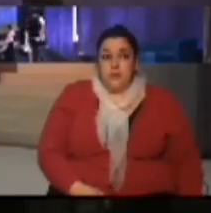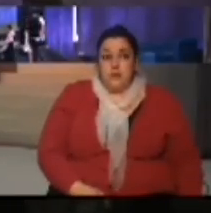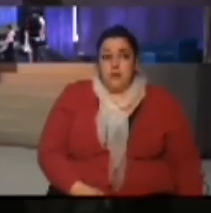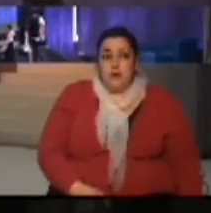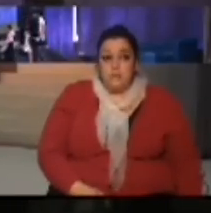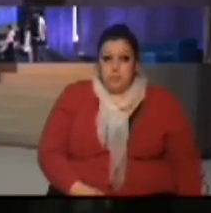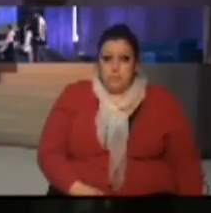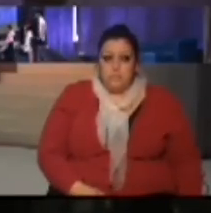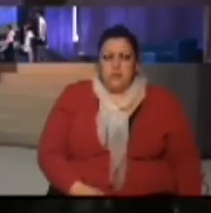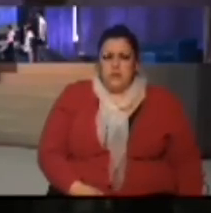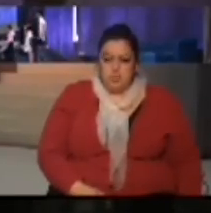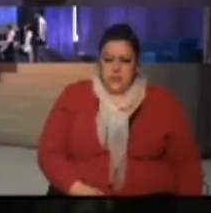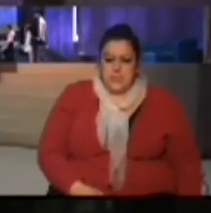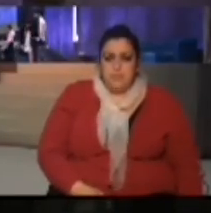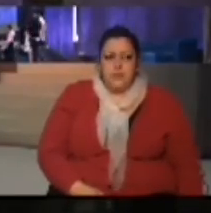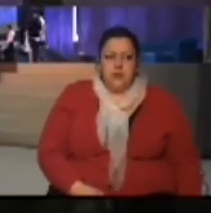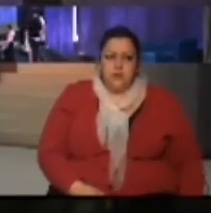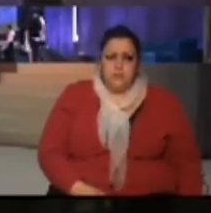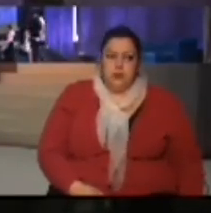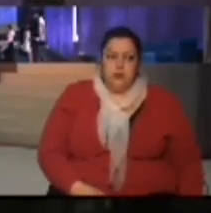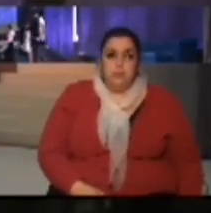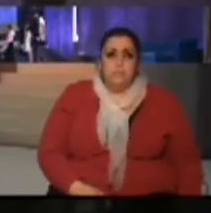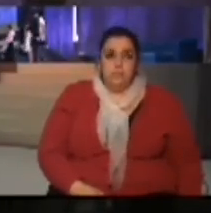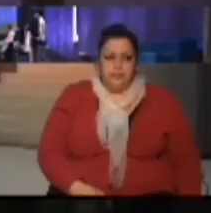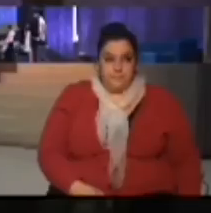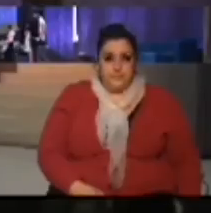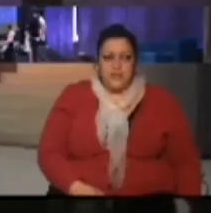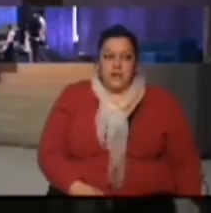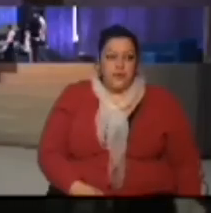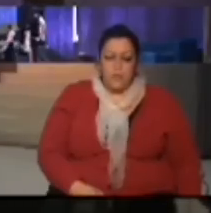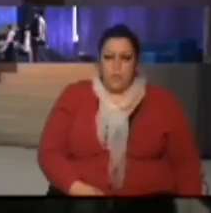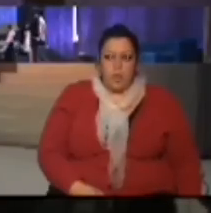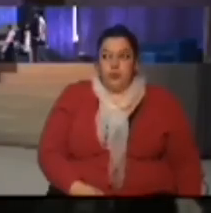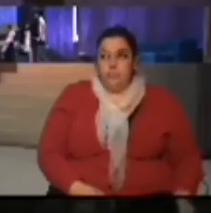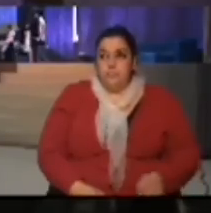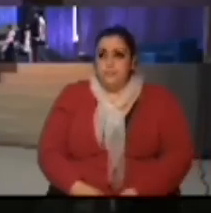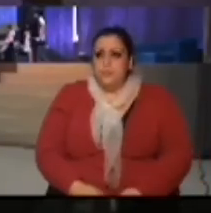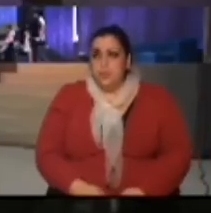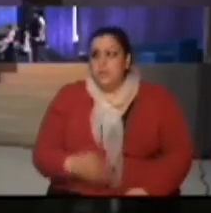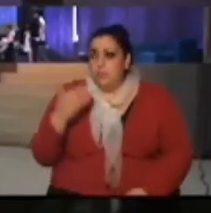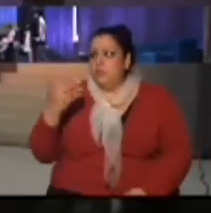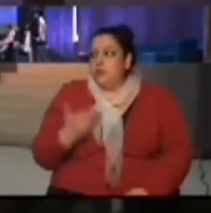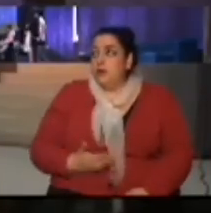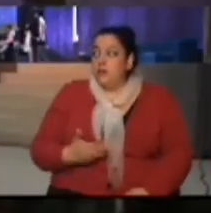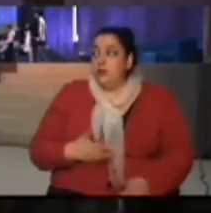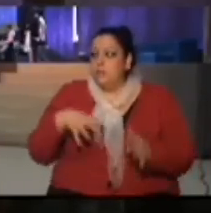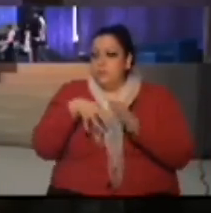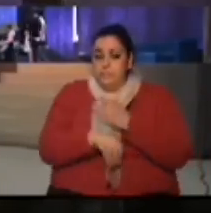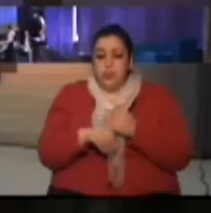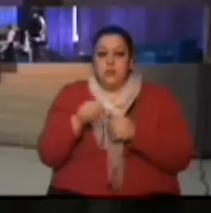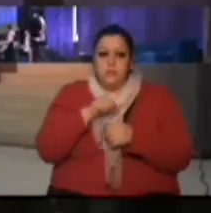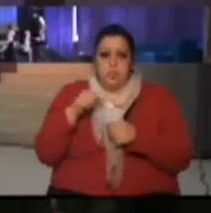այս խոսքերը ուղղակի դեպի Աստված, որ Աստված գա քո կյանքի մեջ, որ քո կյանքի մեջ բաներ փոխվեն այսօրվանից և